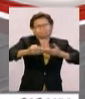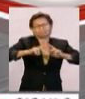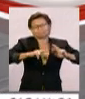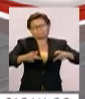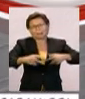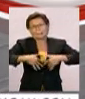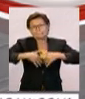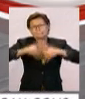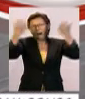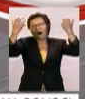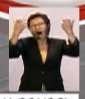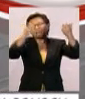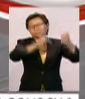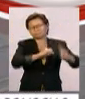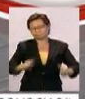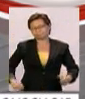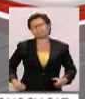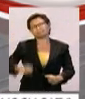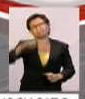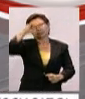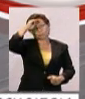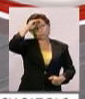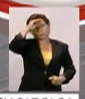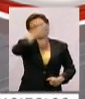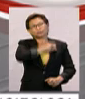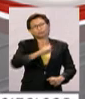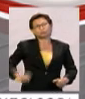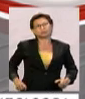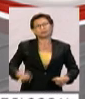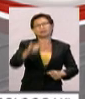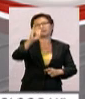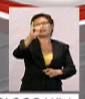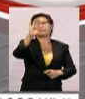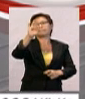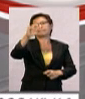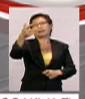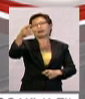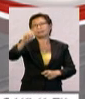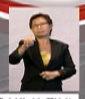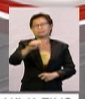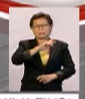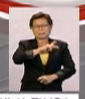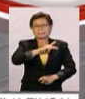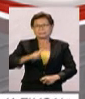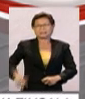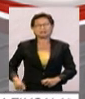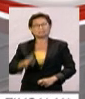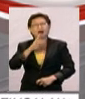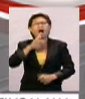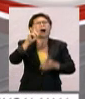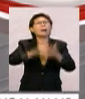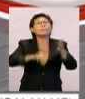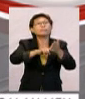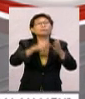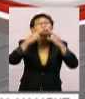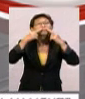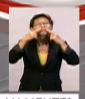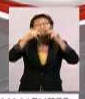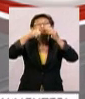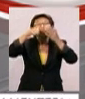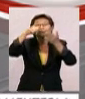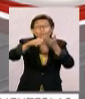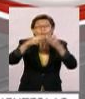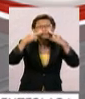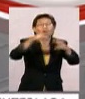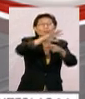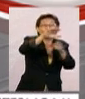mengundang murka Sultan Johor Sultan Ibrahim Sultan Iskandar. Baginda bertitah apa sahaja surat rasmi sama ada